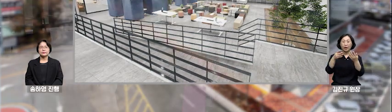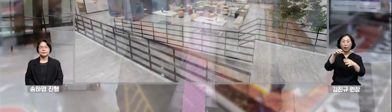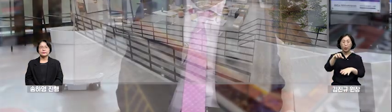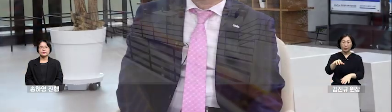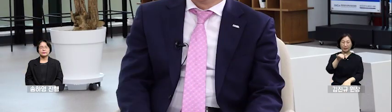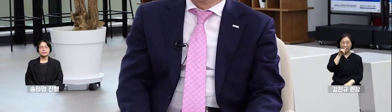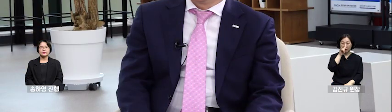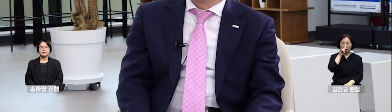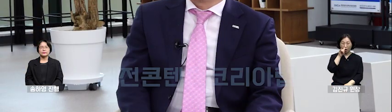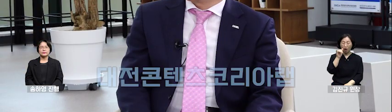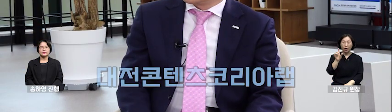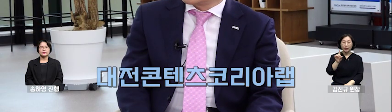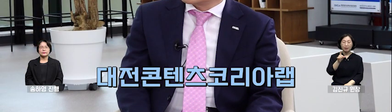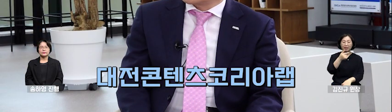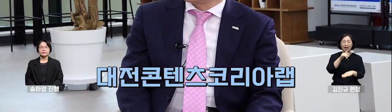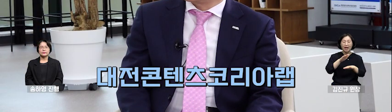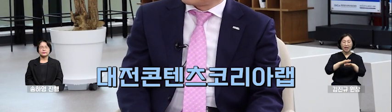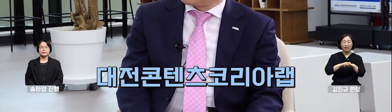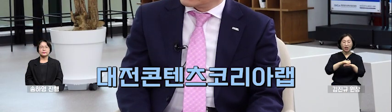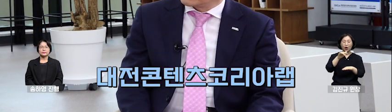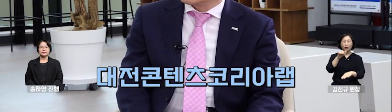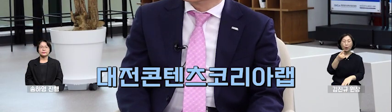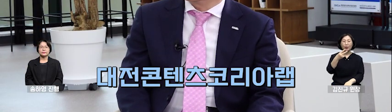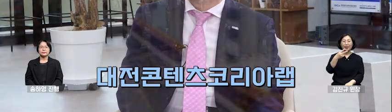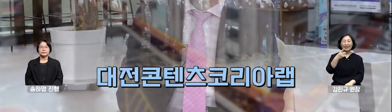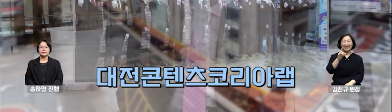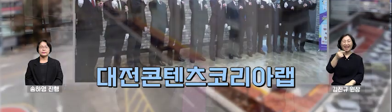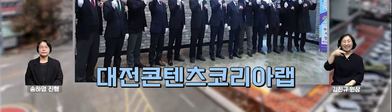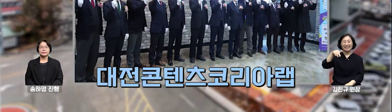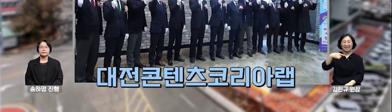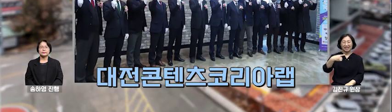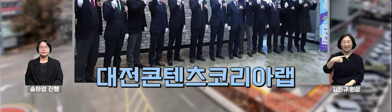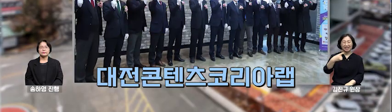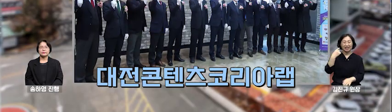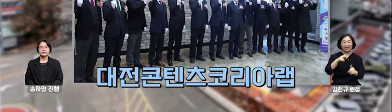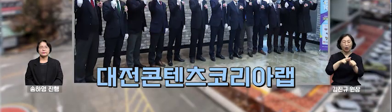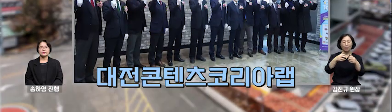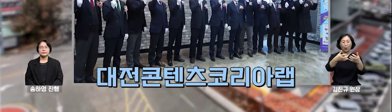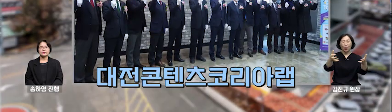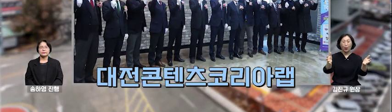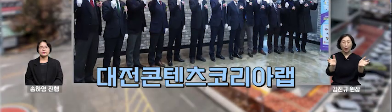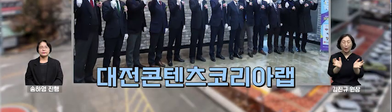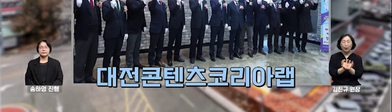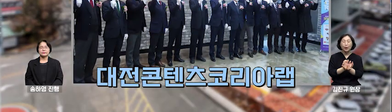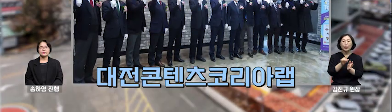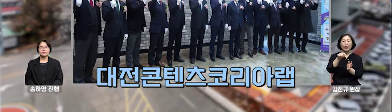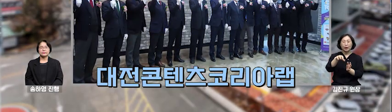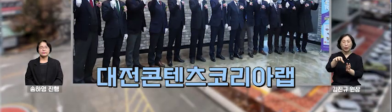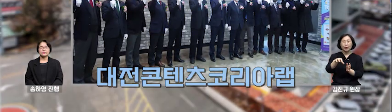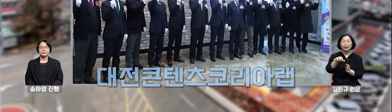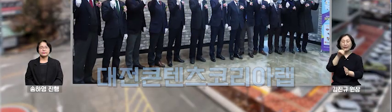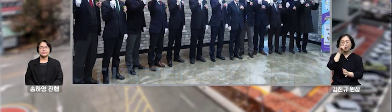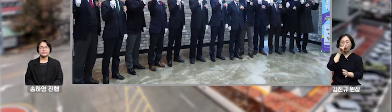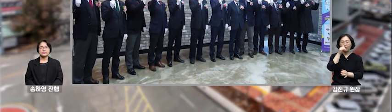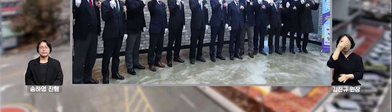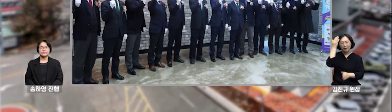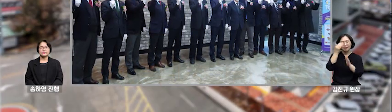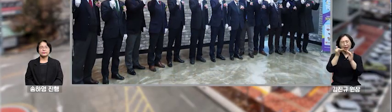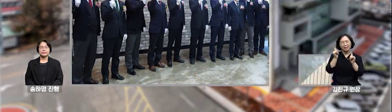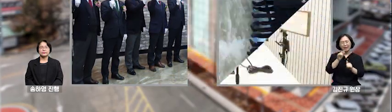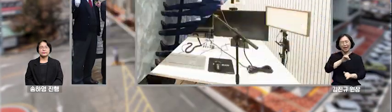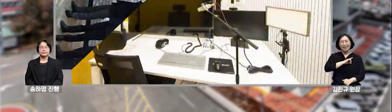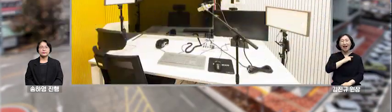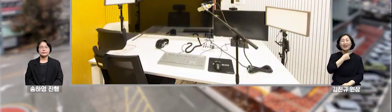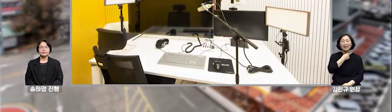있는데 에 대전 콘텐츠 코리아 랩 이라고 해서 컴 텐데 콘텐츠 코리아 3 거기는 요즘 젊은이들 가장 하고 싶어하는